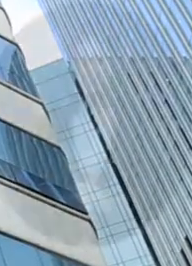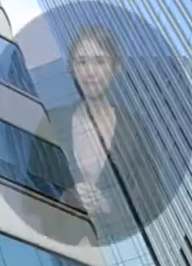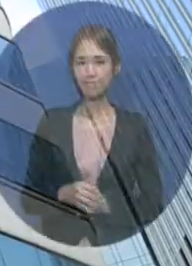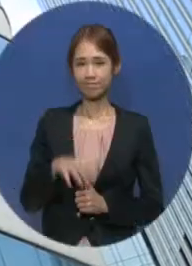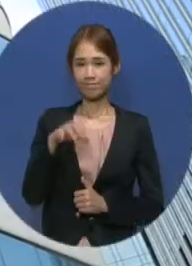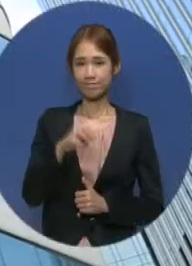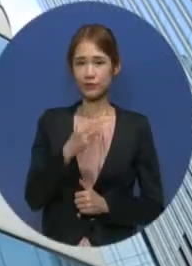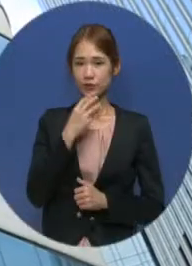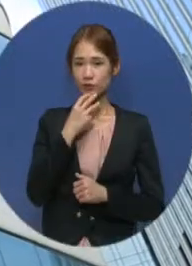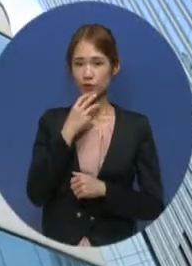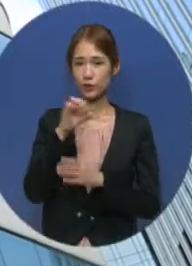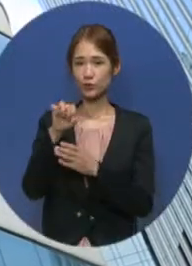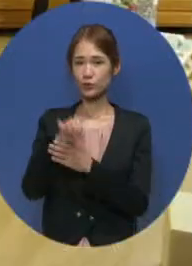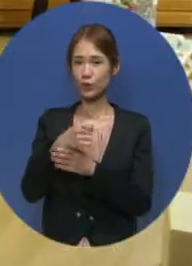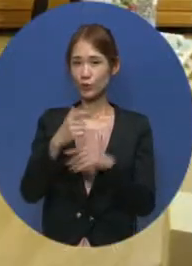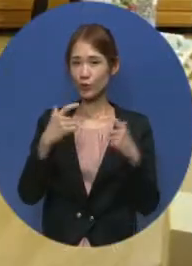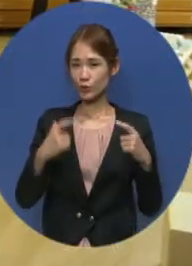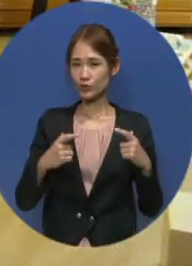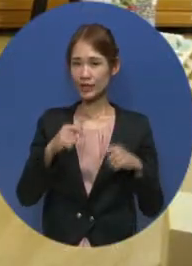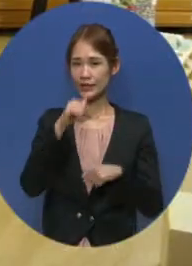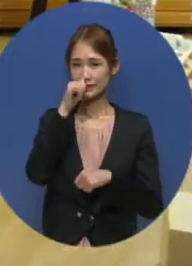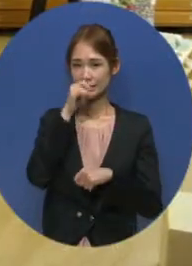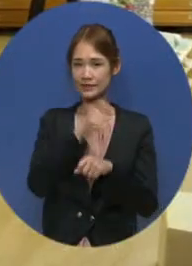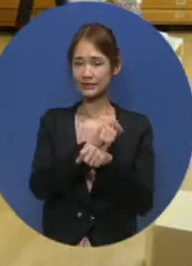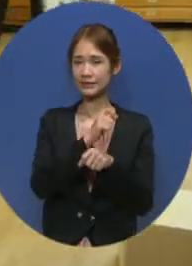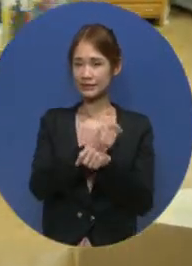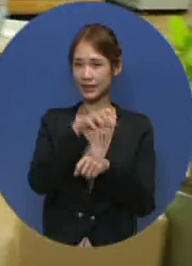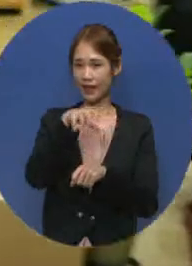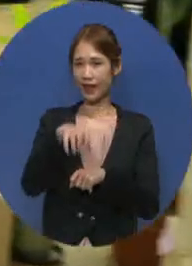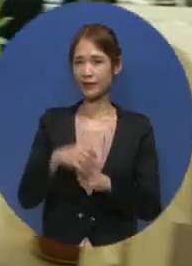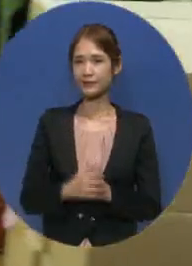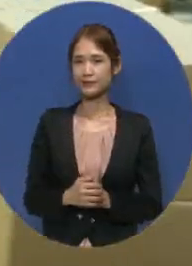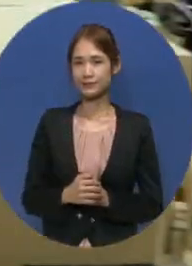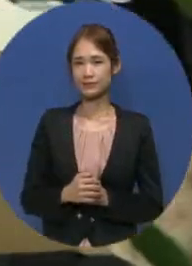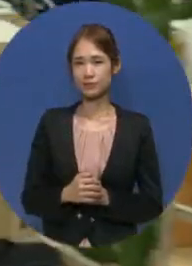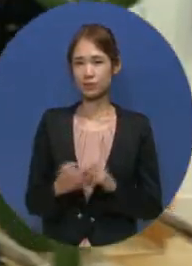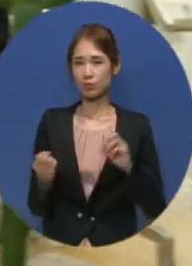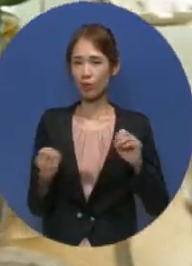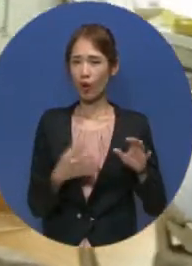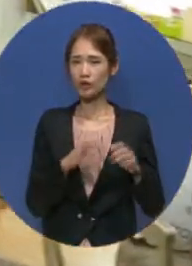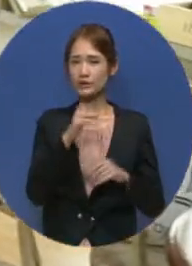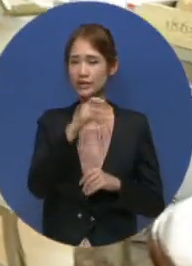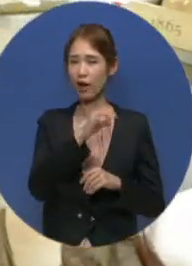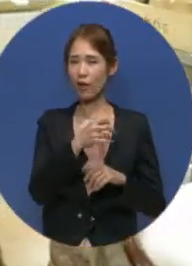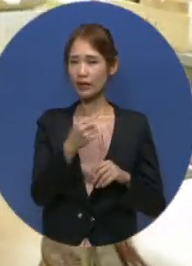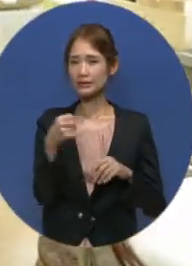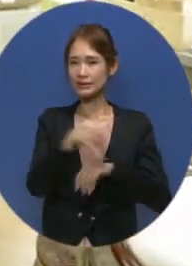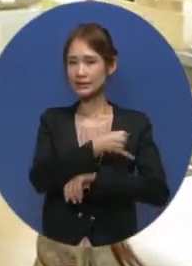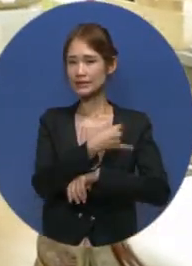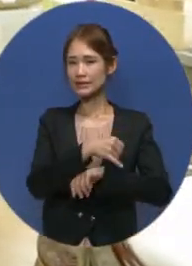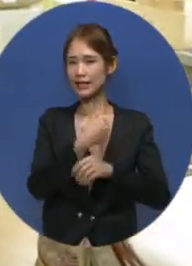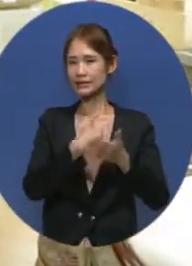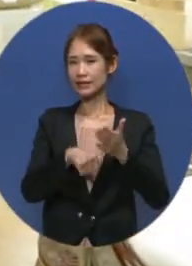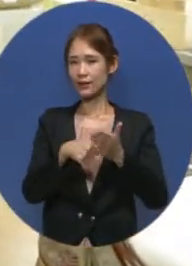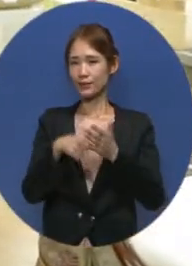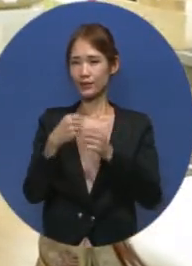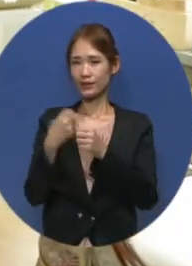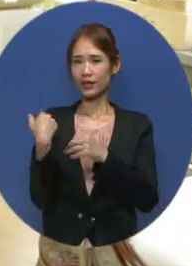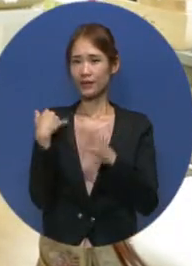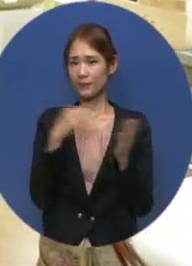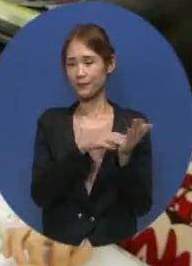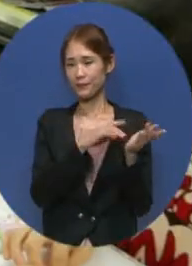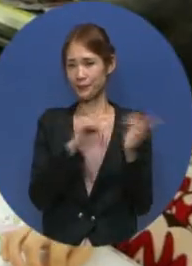이곳은 서울 종로구에 위치한 그레이프 랩의 사무실. 버려진 자원을 디자인 제품으로 재탄생시키는